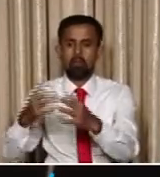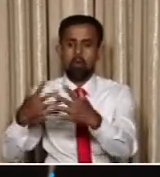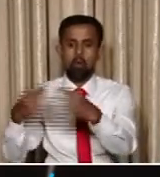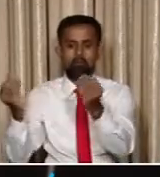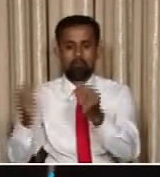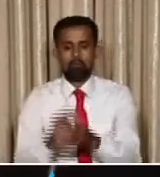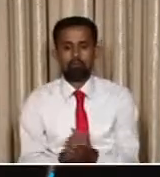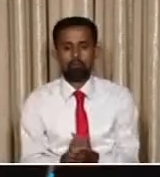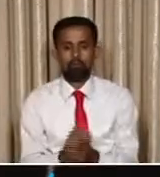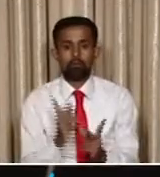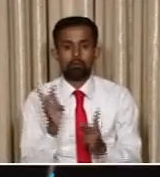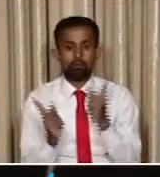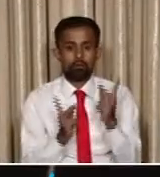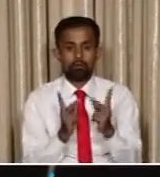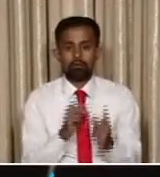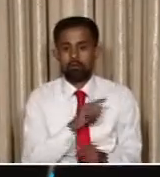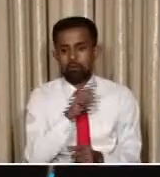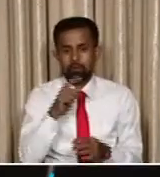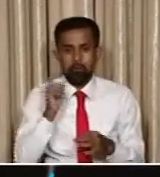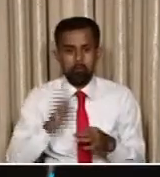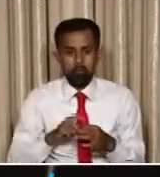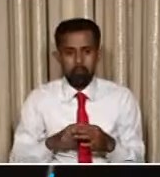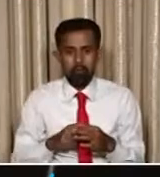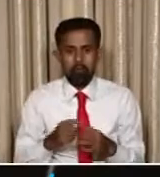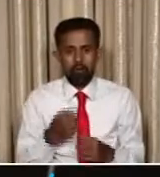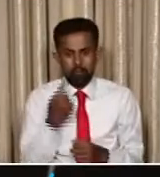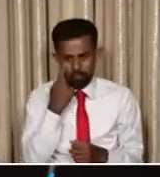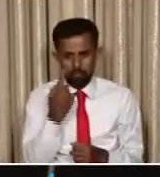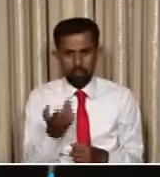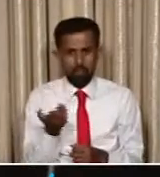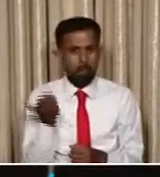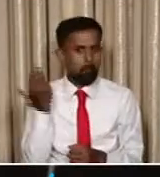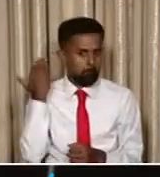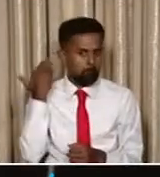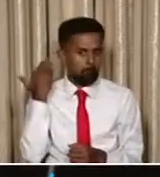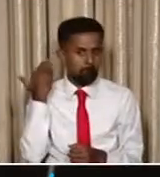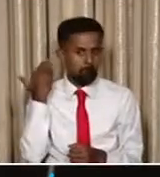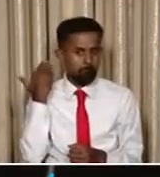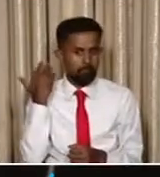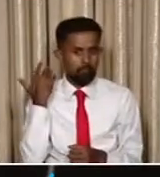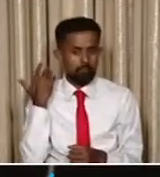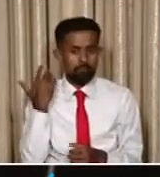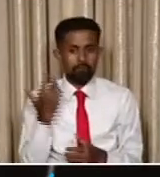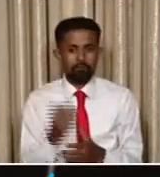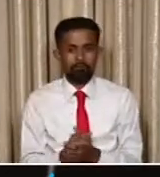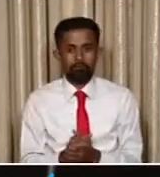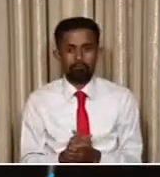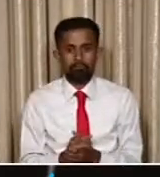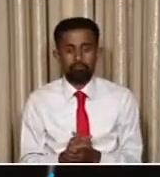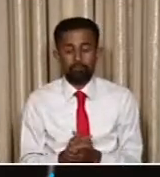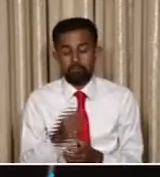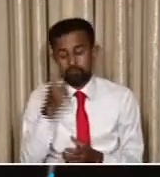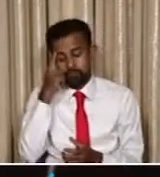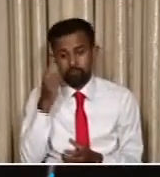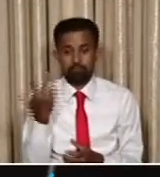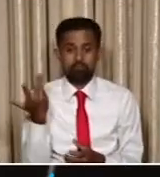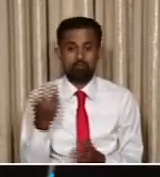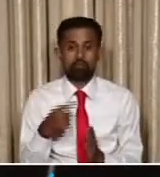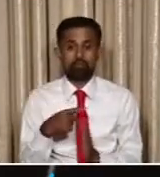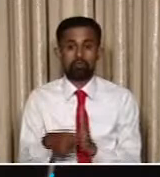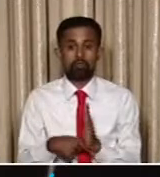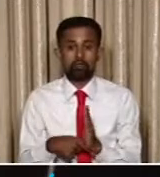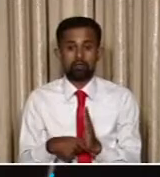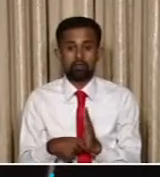विसंदगांड संचारक इंटेन प्रश्न अभी दाकिनो मे पहुगिय काले महा महा एक हितागांड बे मे रटे समहार